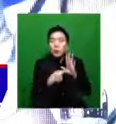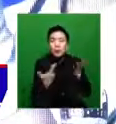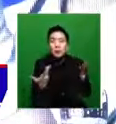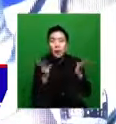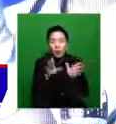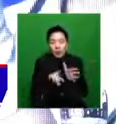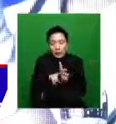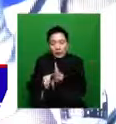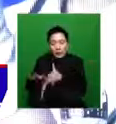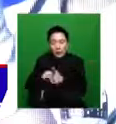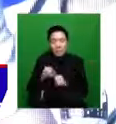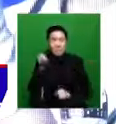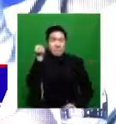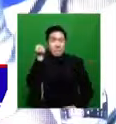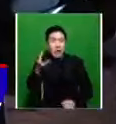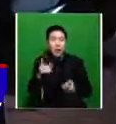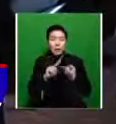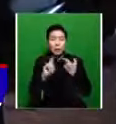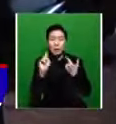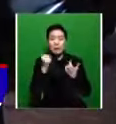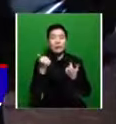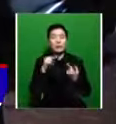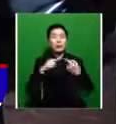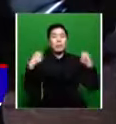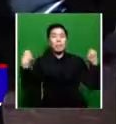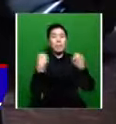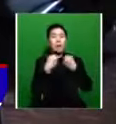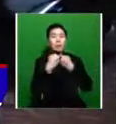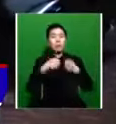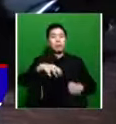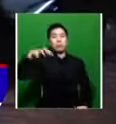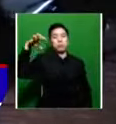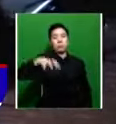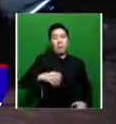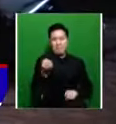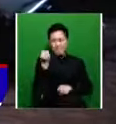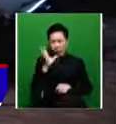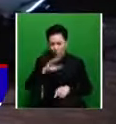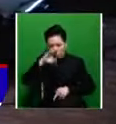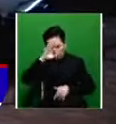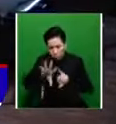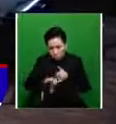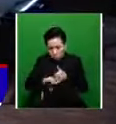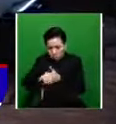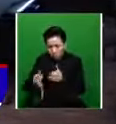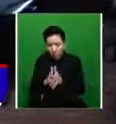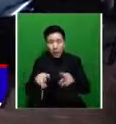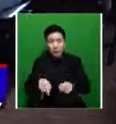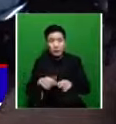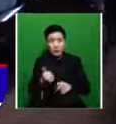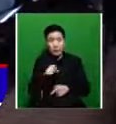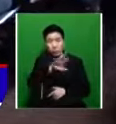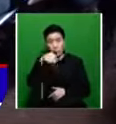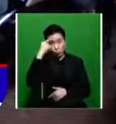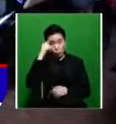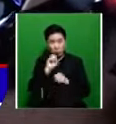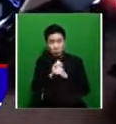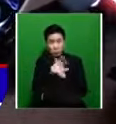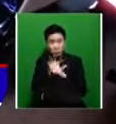ผู้ติดเชื้อที่มามากๆในช่วงนี้มาจากสนามมวยเป็นต้นซึ่งโรคโควิดนี้ทุกท่านก็คงท